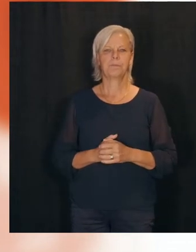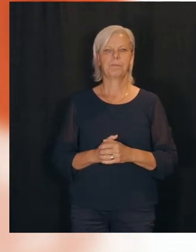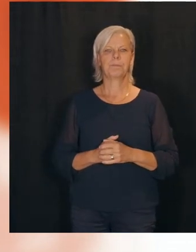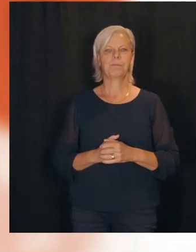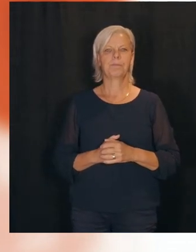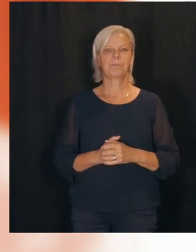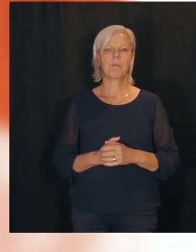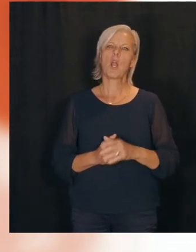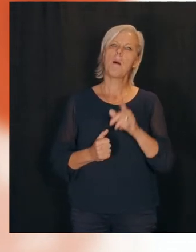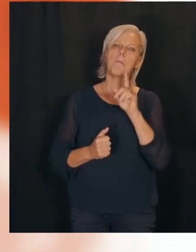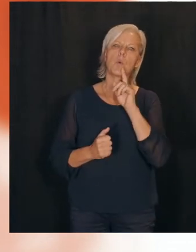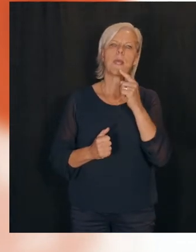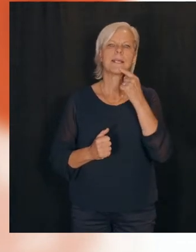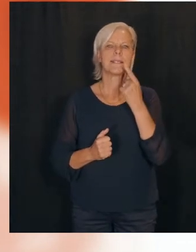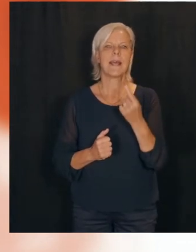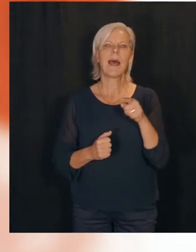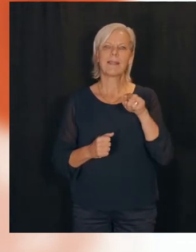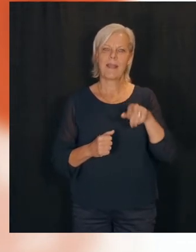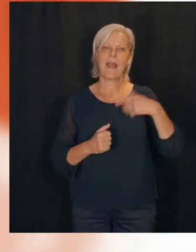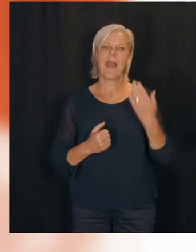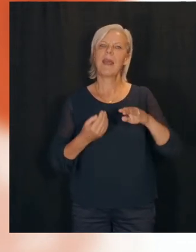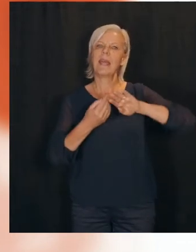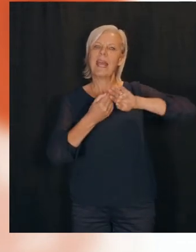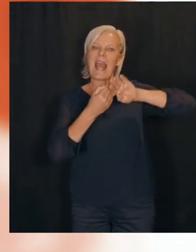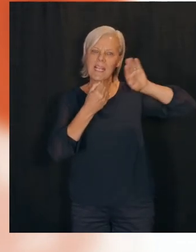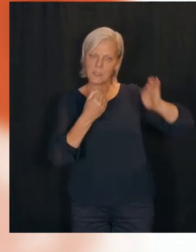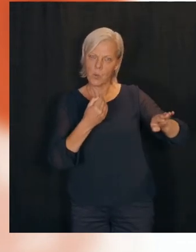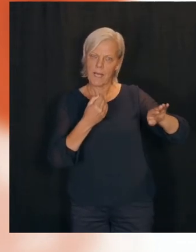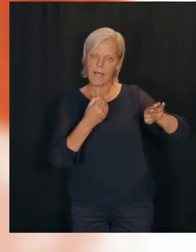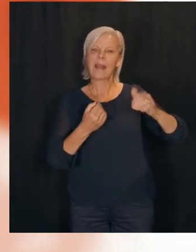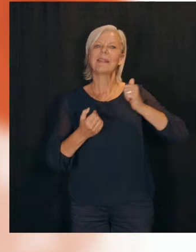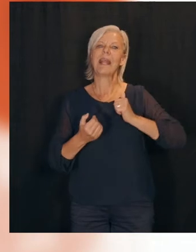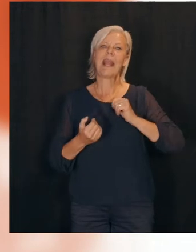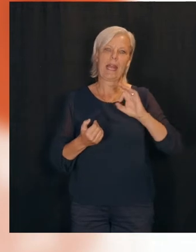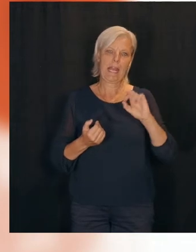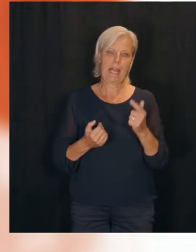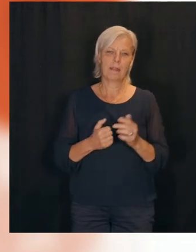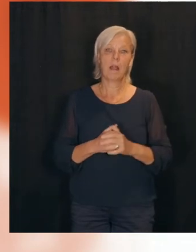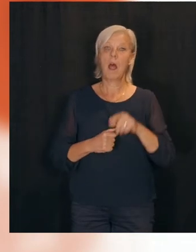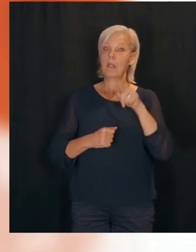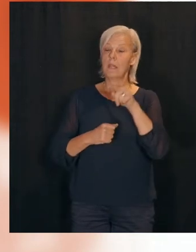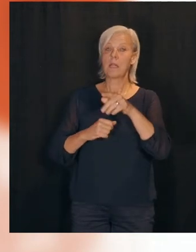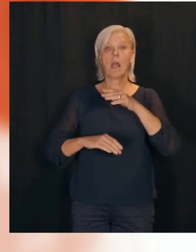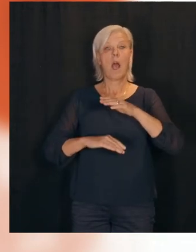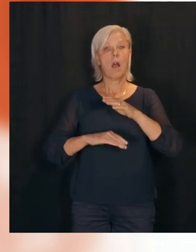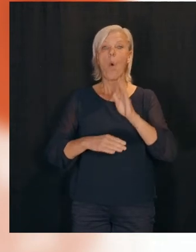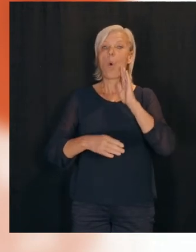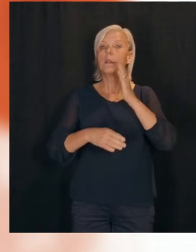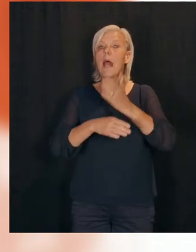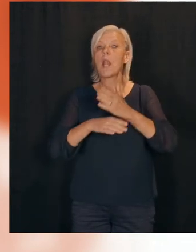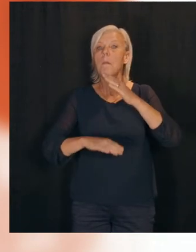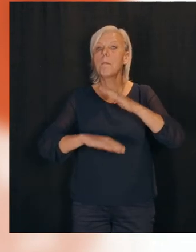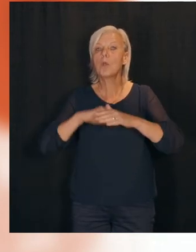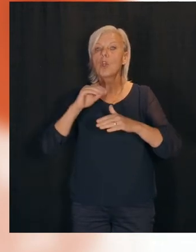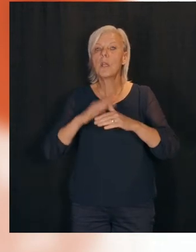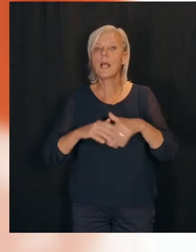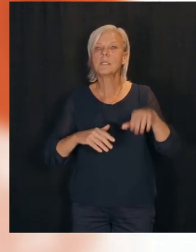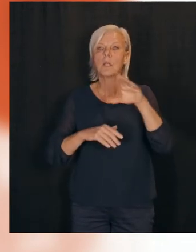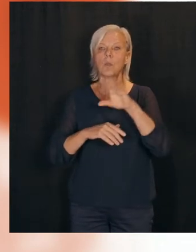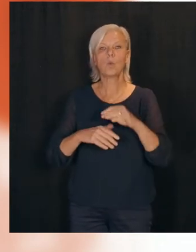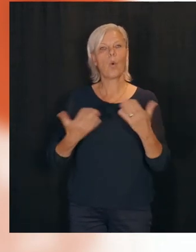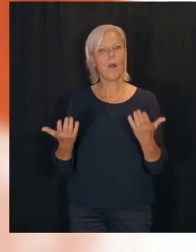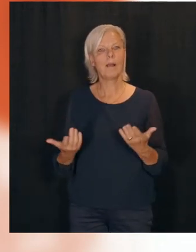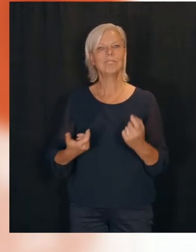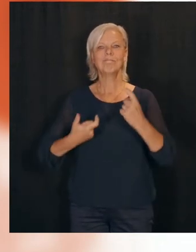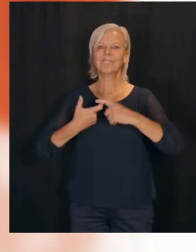Jag brukar ibland kalla det för exkluderande tillgänglighet. När det här hotellet byggdes så smittades det av sin samtid. Det